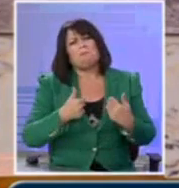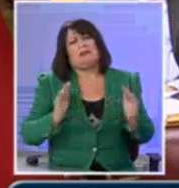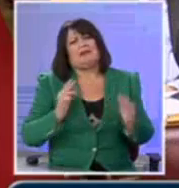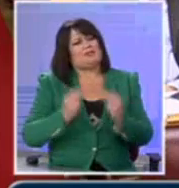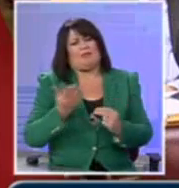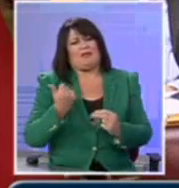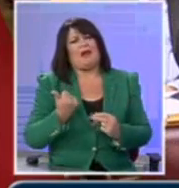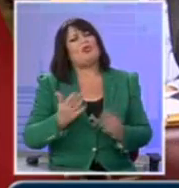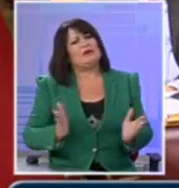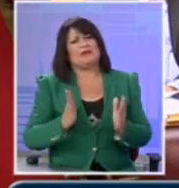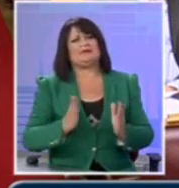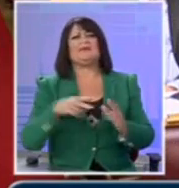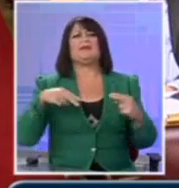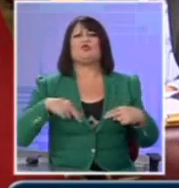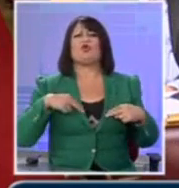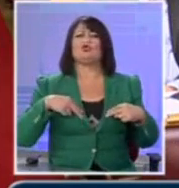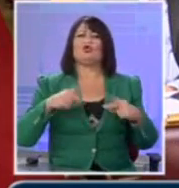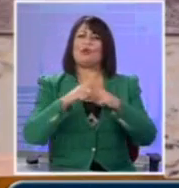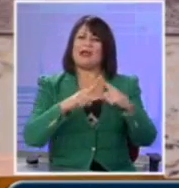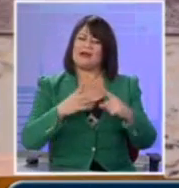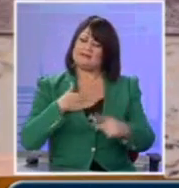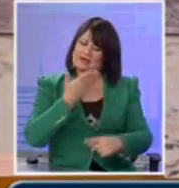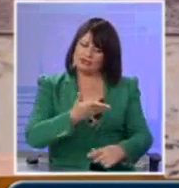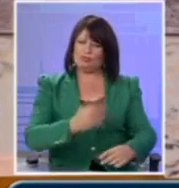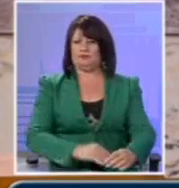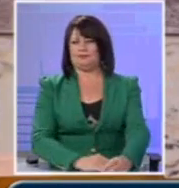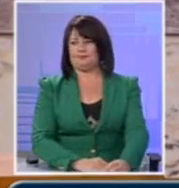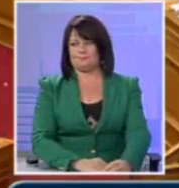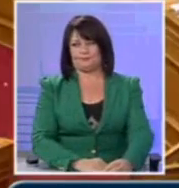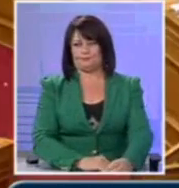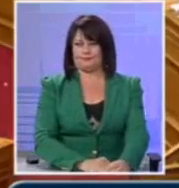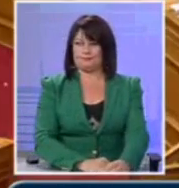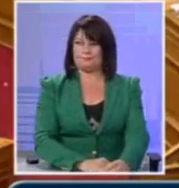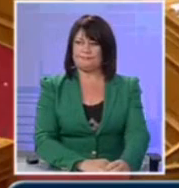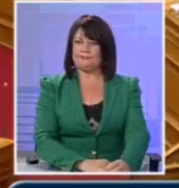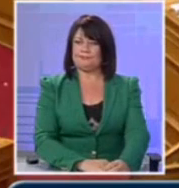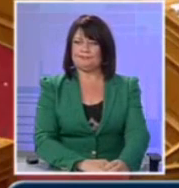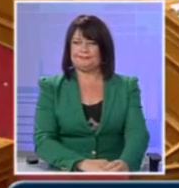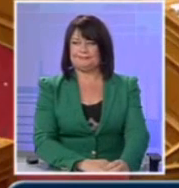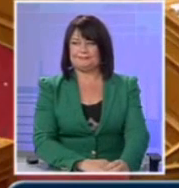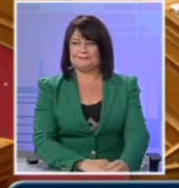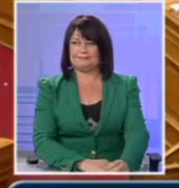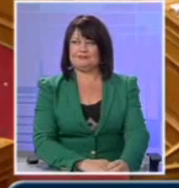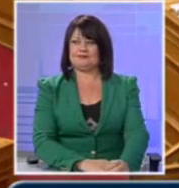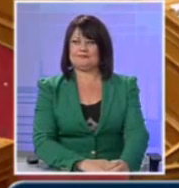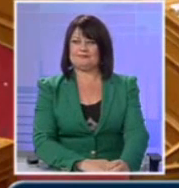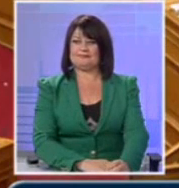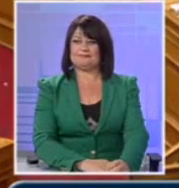τέτοιο πρόβλημα. Παρακαλώ τον κύριο Χουλιαράκη, έχει το λόγο. Ευχαριστώ πολύ. Κύριε Παπαχριστόπουλε.